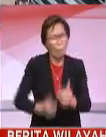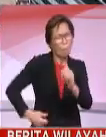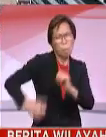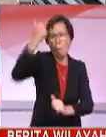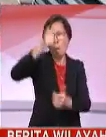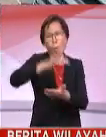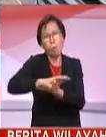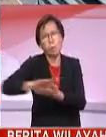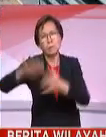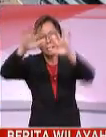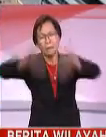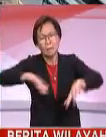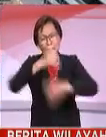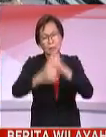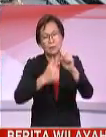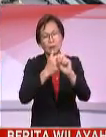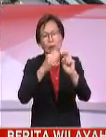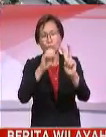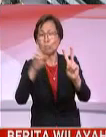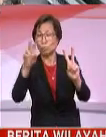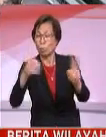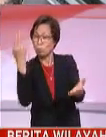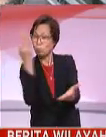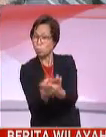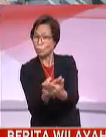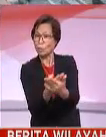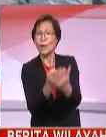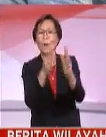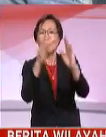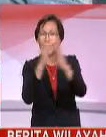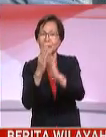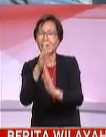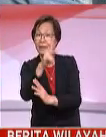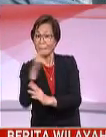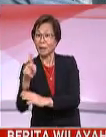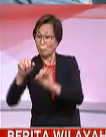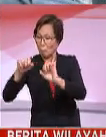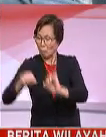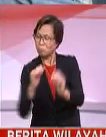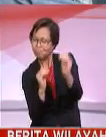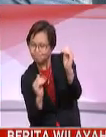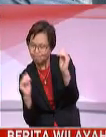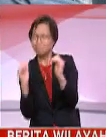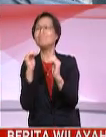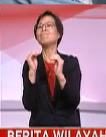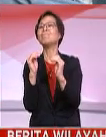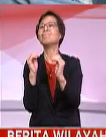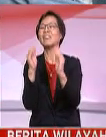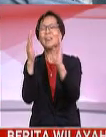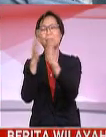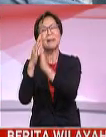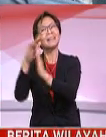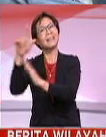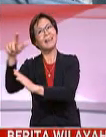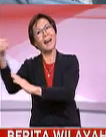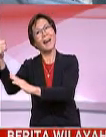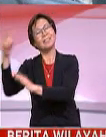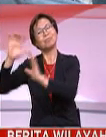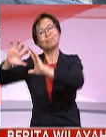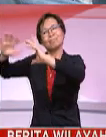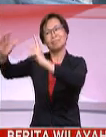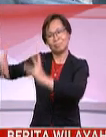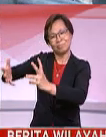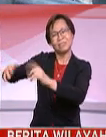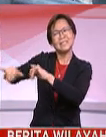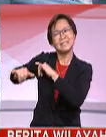di ASEAN pada tahun lalu membuktikan bahawa bandaraya ini juga mampu setanding dengan bandaraya-bandaraya di